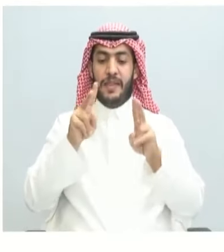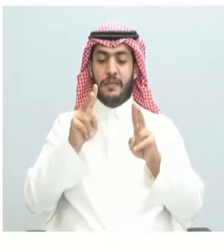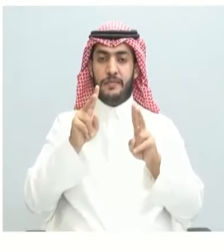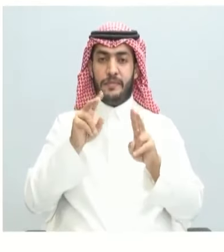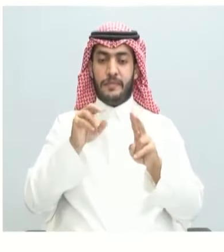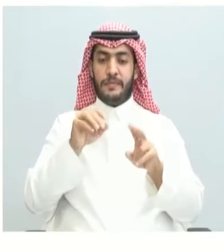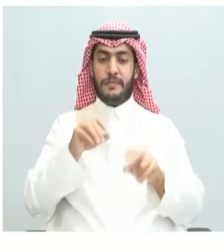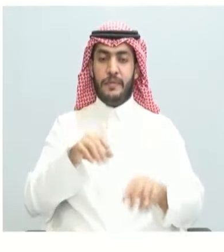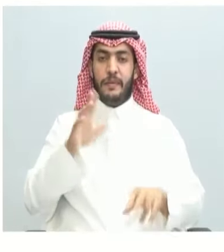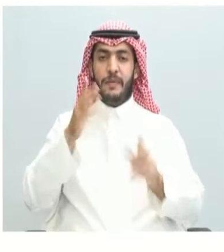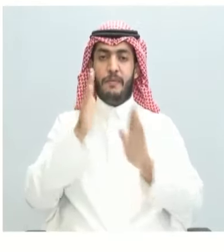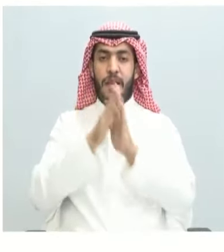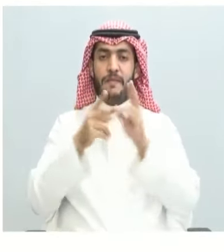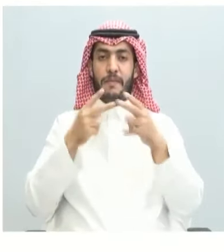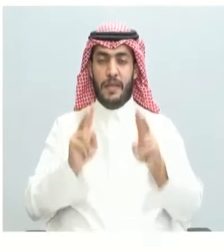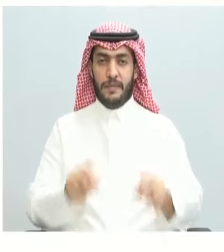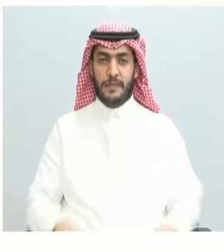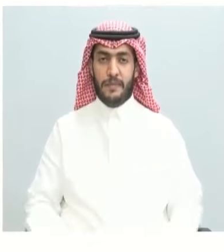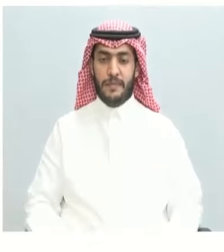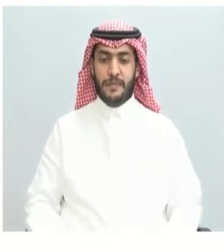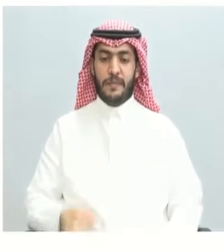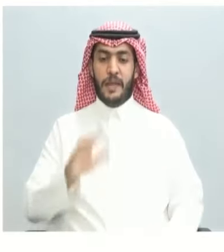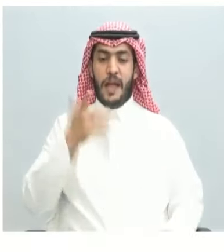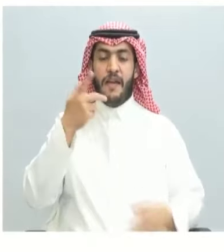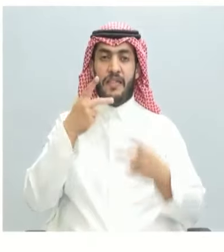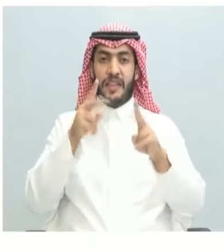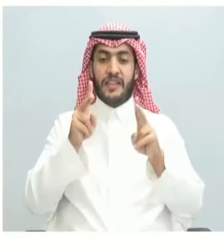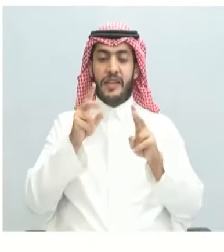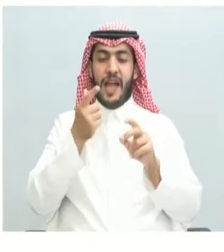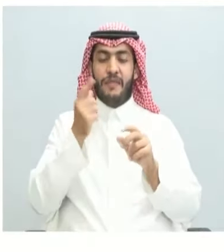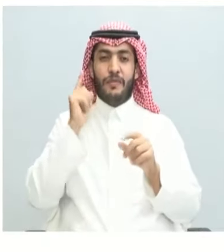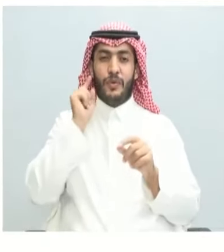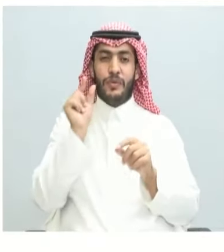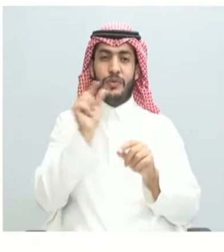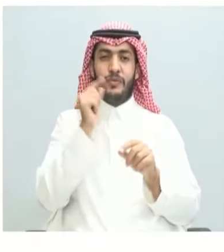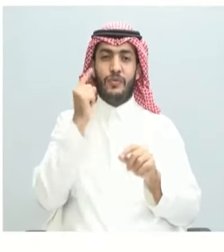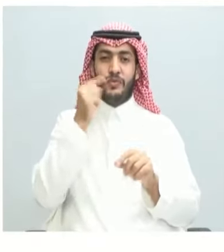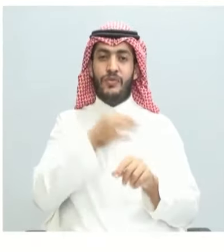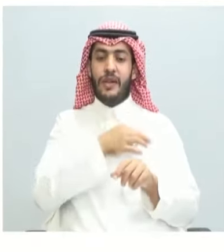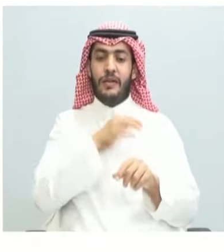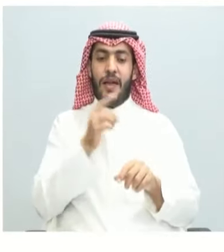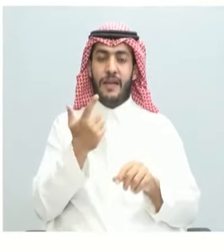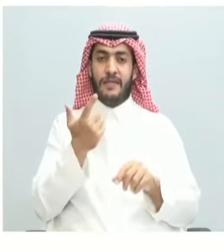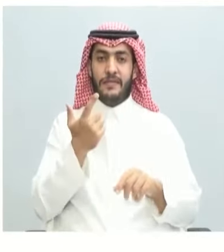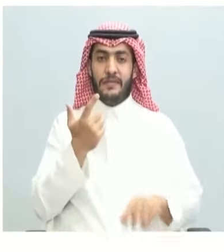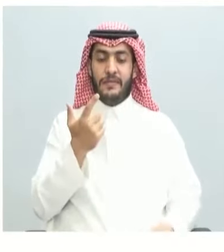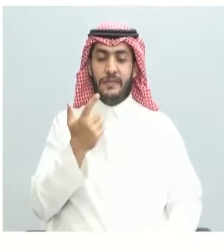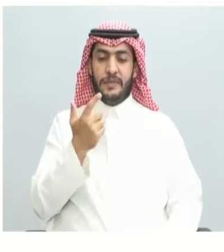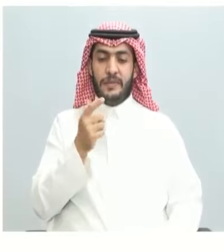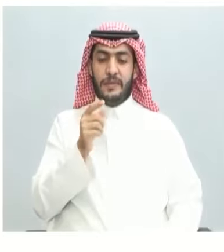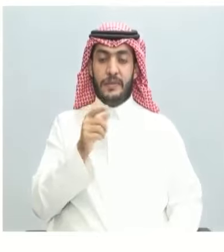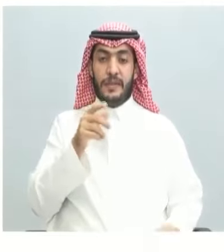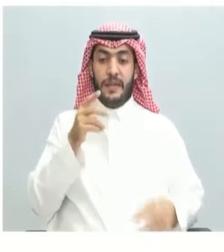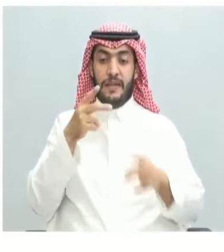فيتم فتح الملف طيب كيف نقوم بتشغيل جزء من المقطع الصوتي احسنتم